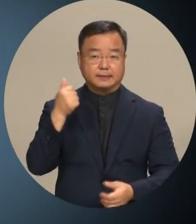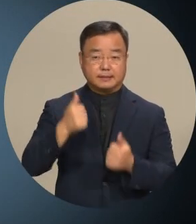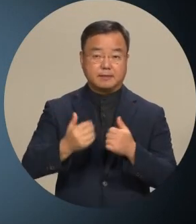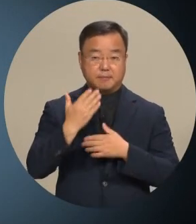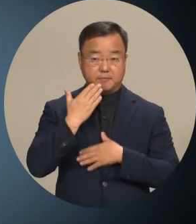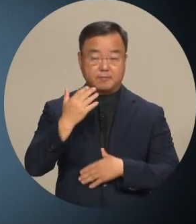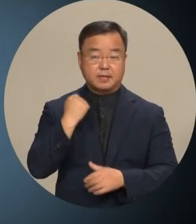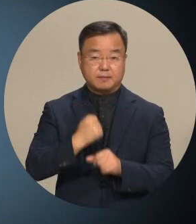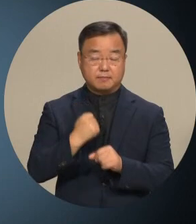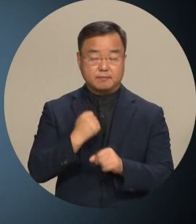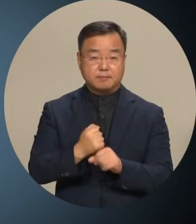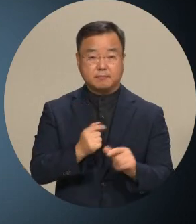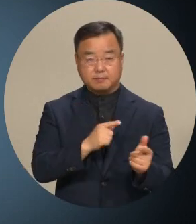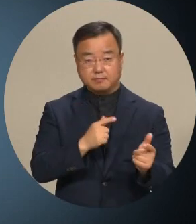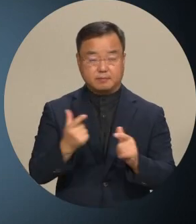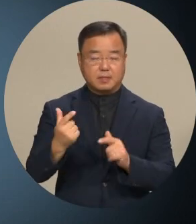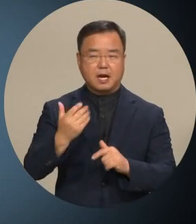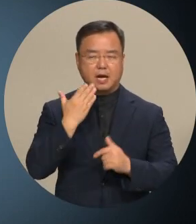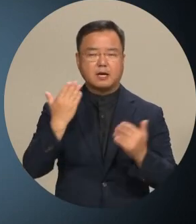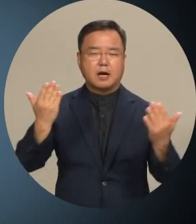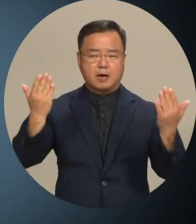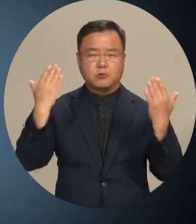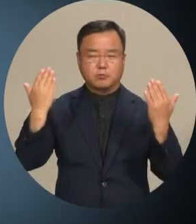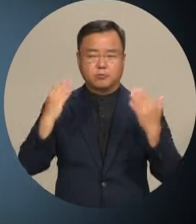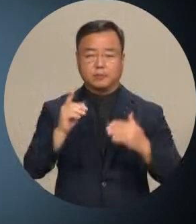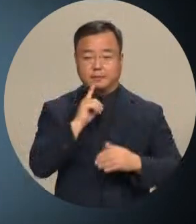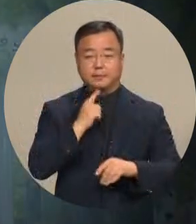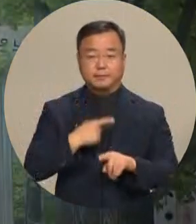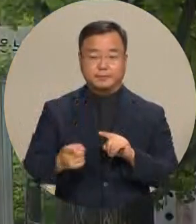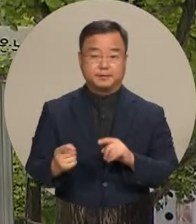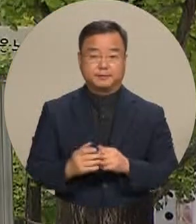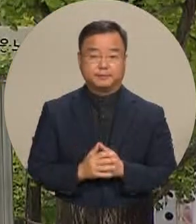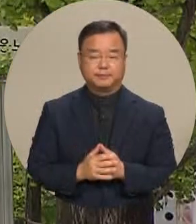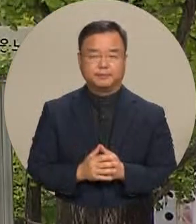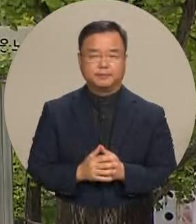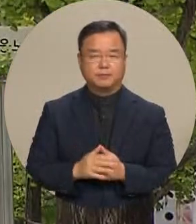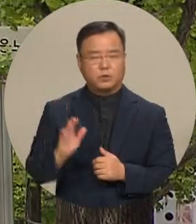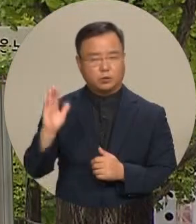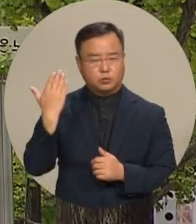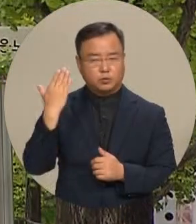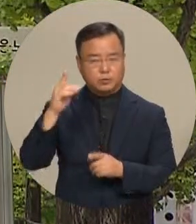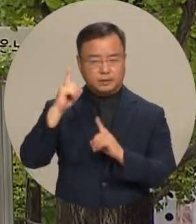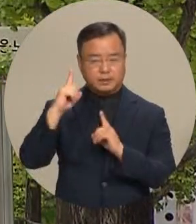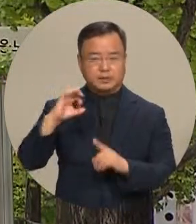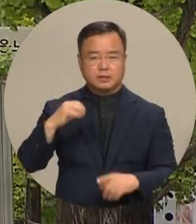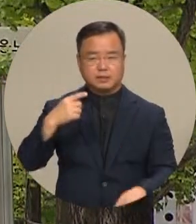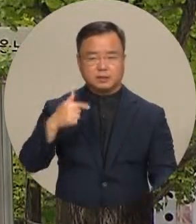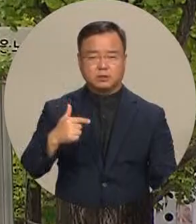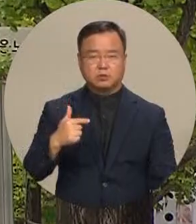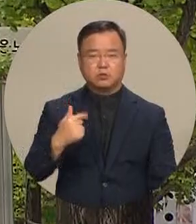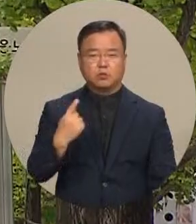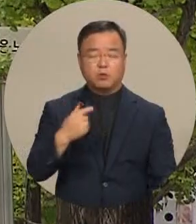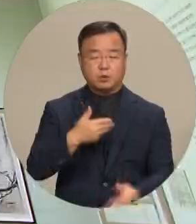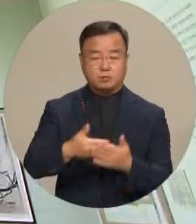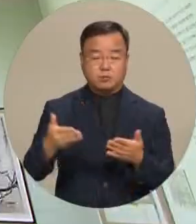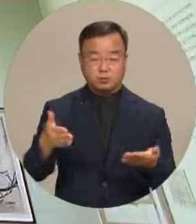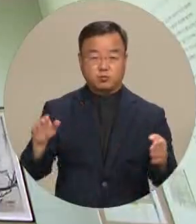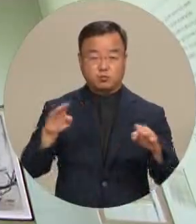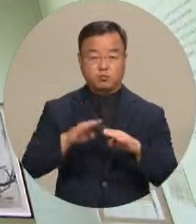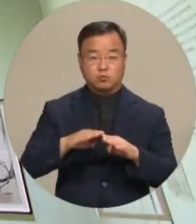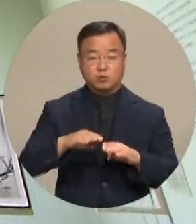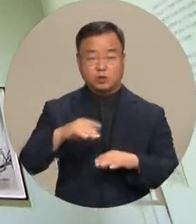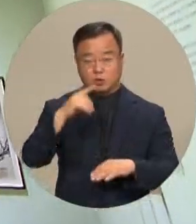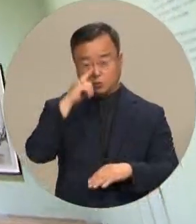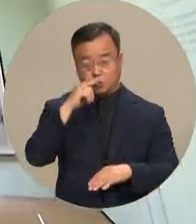작품 제작이 가능한 학교였다고 평했습니다. 최근 이응노 미술관은 대전 출신의 동양화